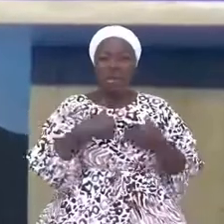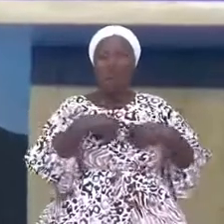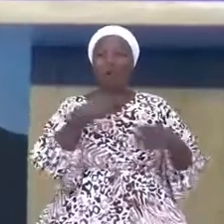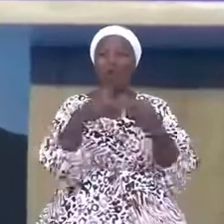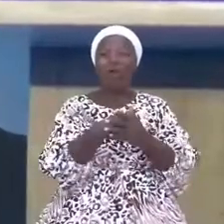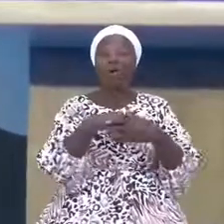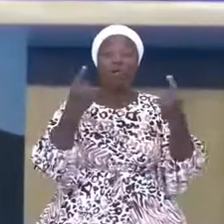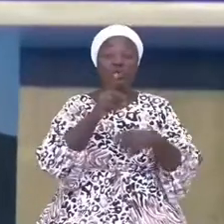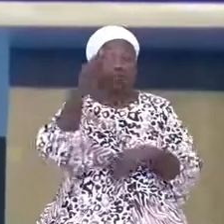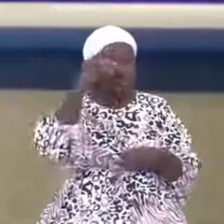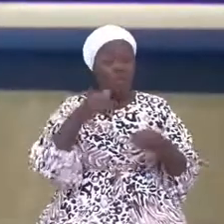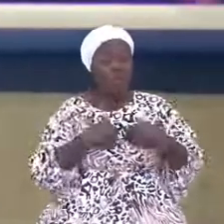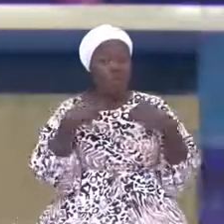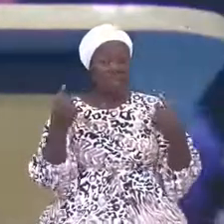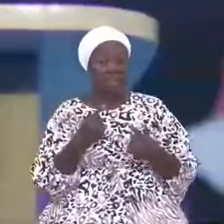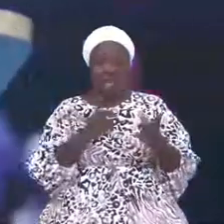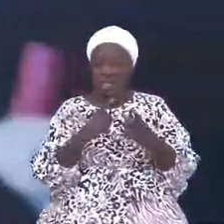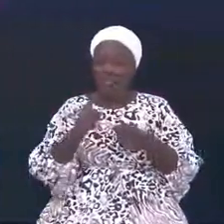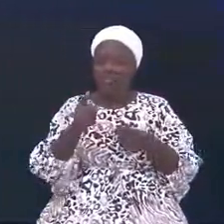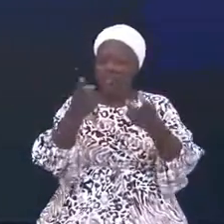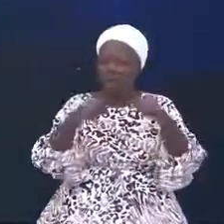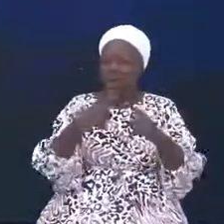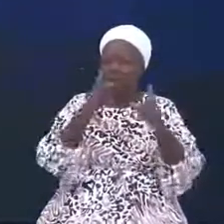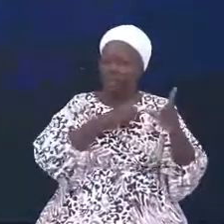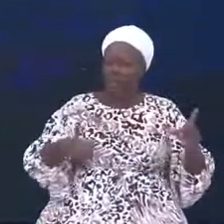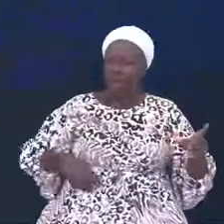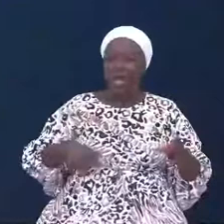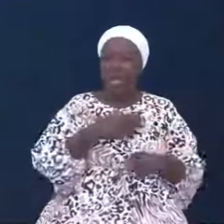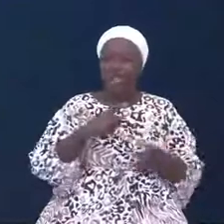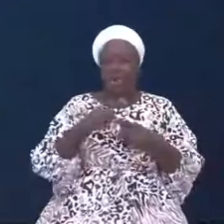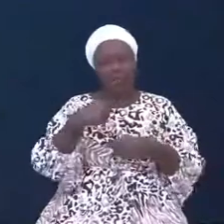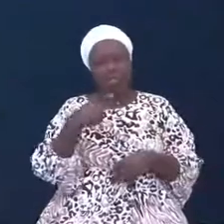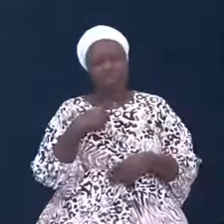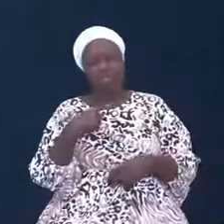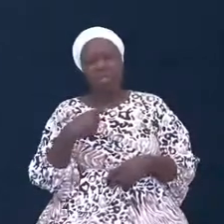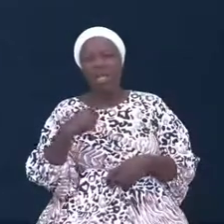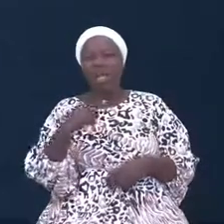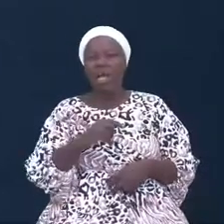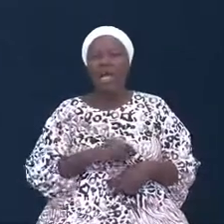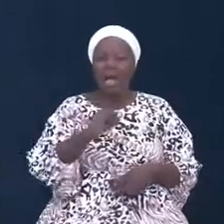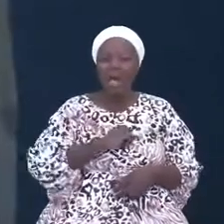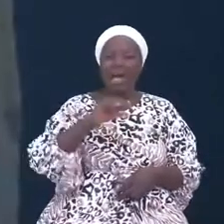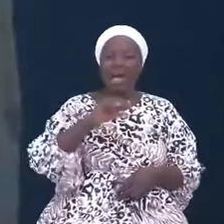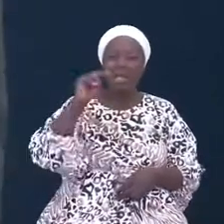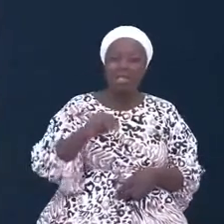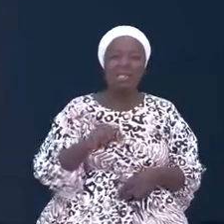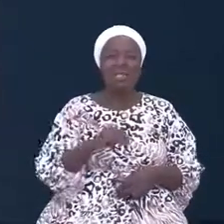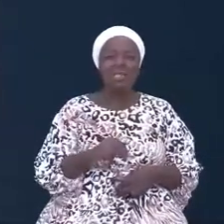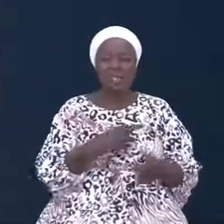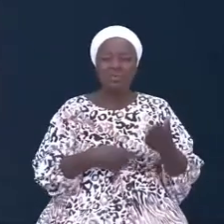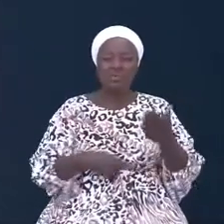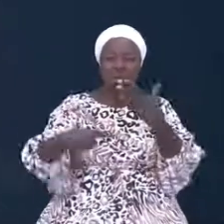et c'est pour ceux qui sont haut placés. Nous savons que nous avons tous péché. Toi-même, tu sais que tu as péché et tu viens au Seigneur et tu